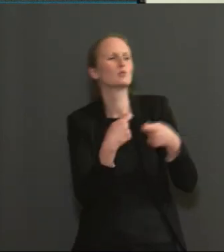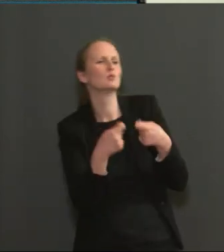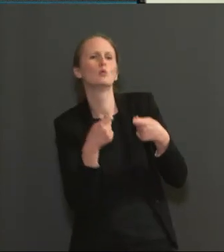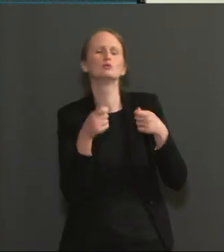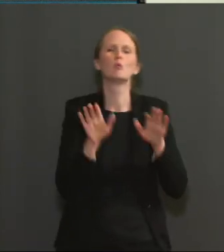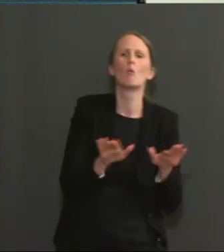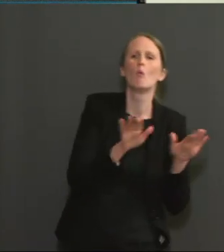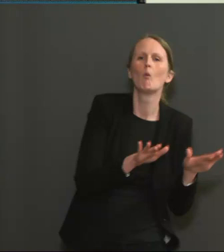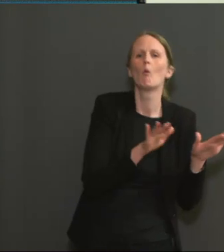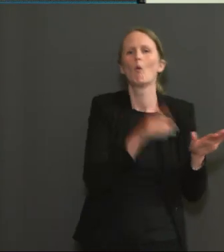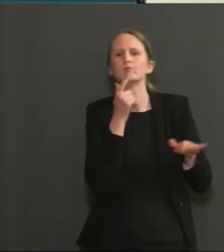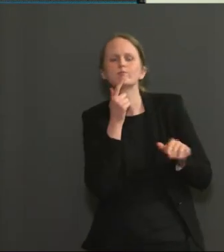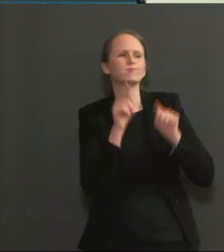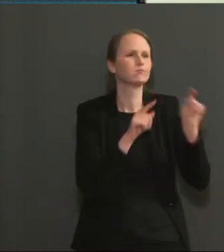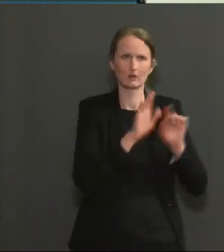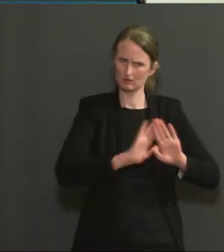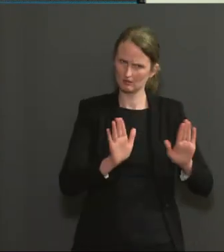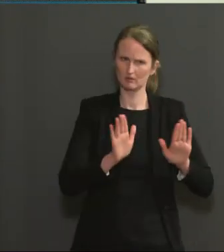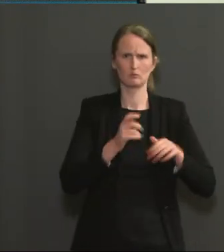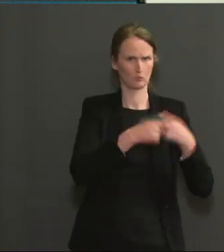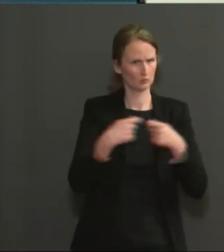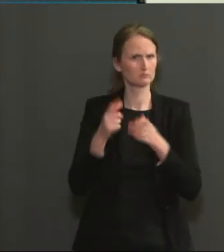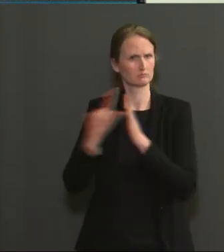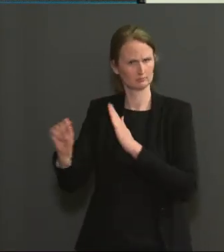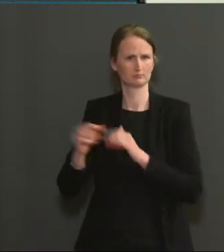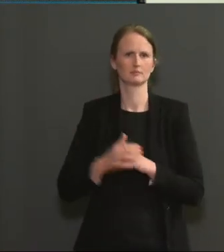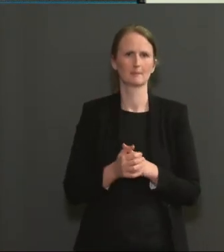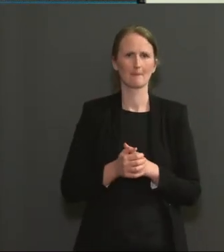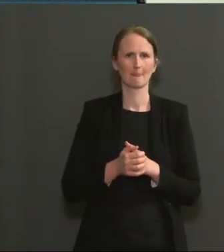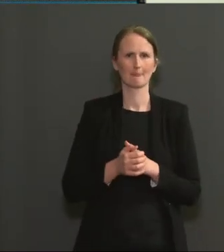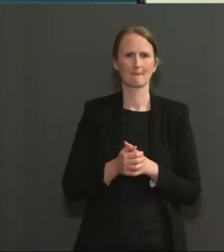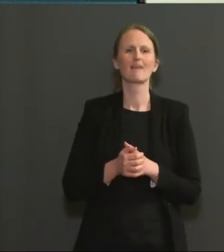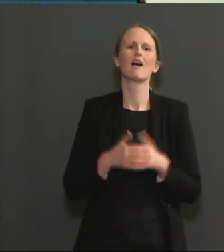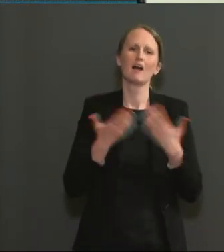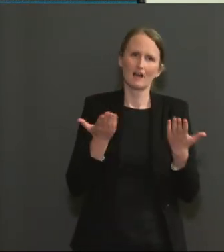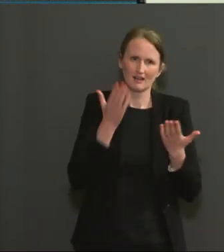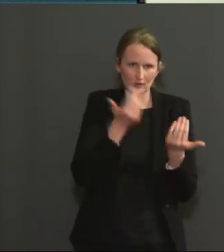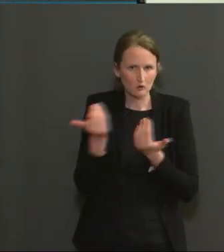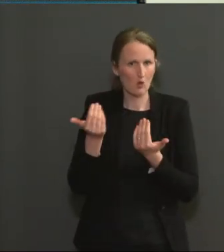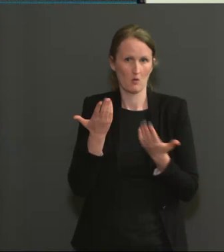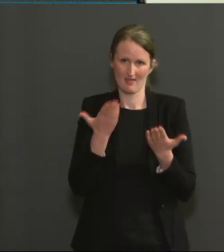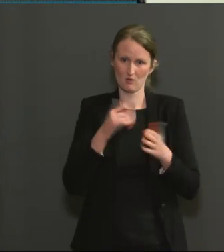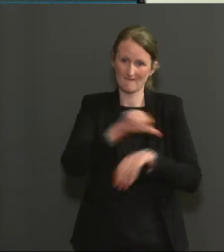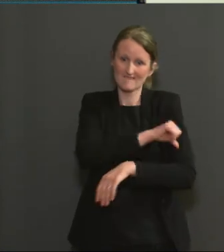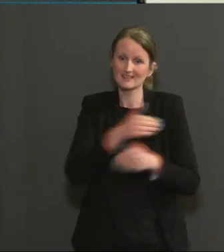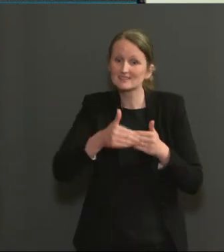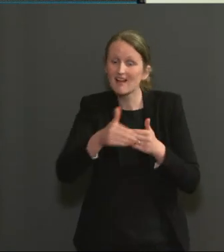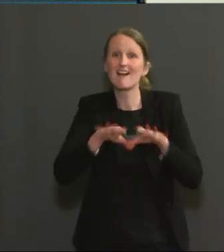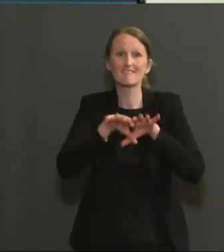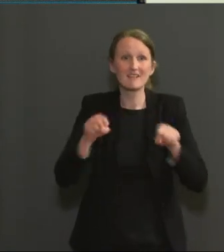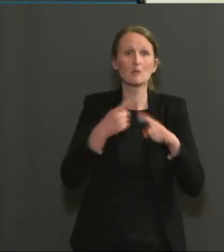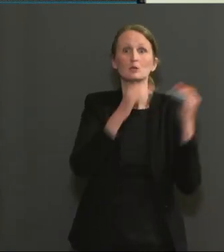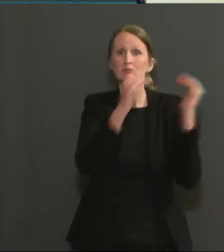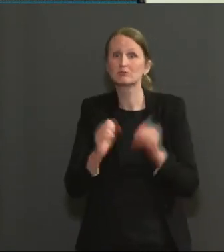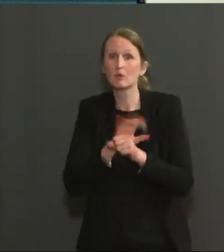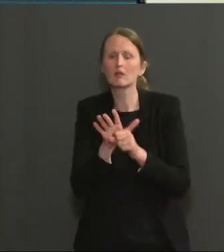virus par vaccin et climat interposé au niveau familial puisqu'on sait que c'est là malgré tout que le gros la